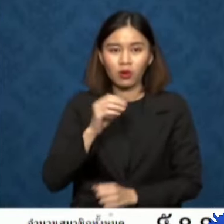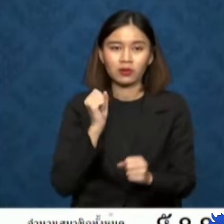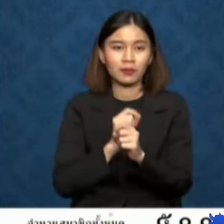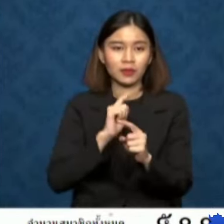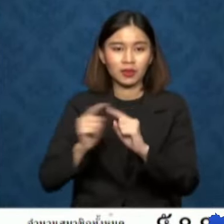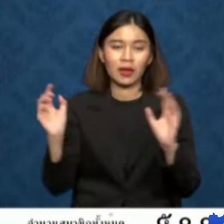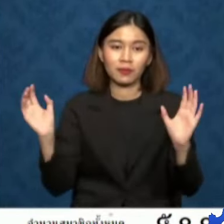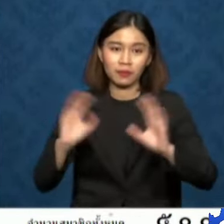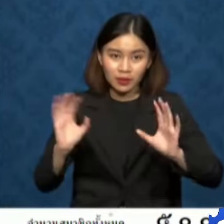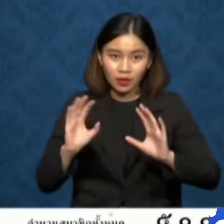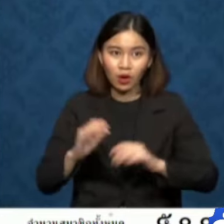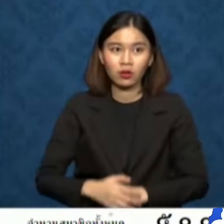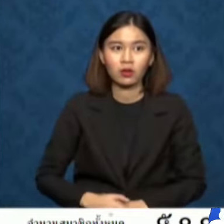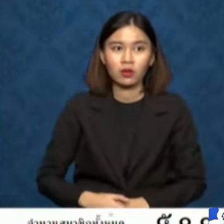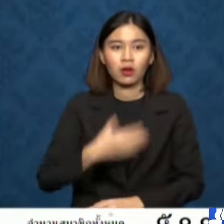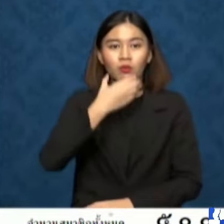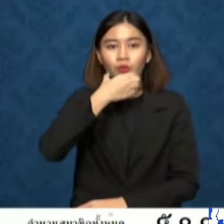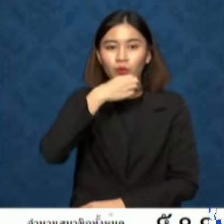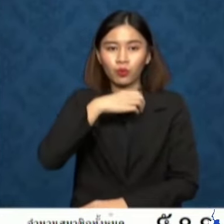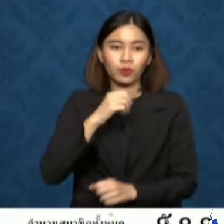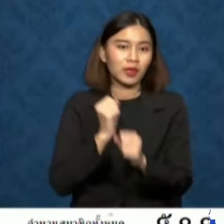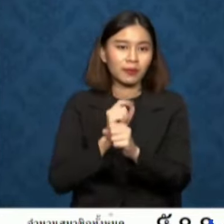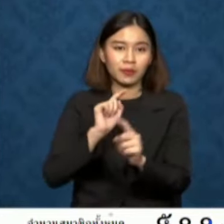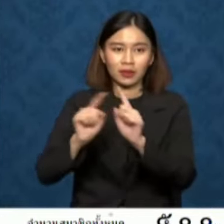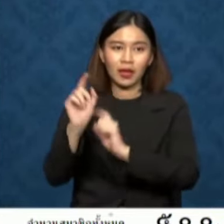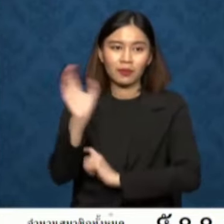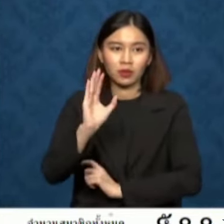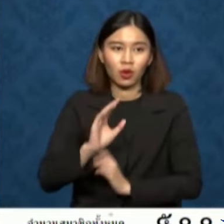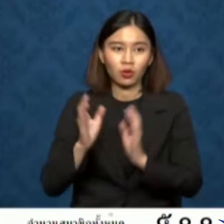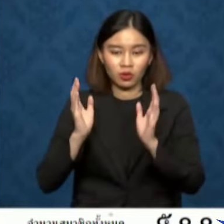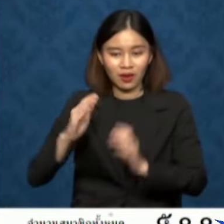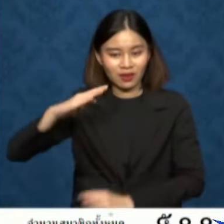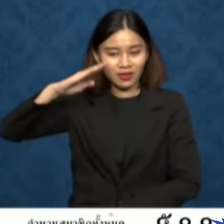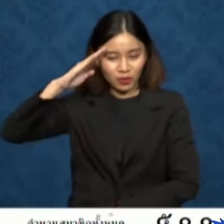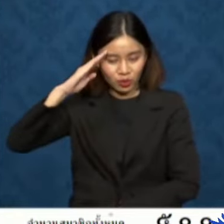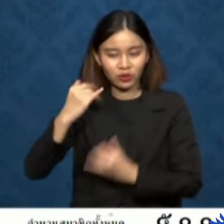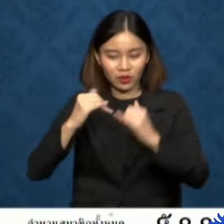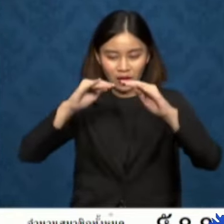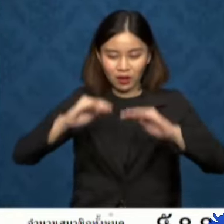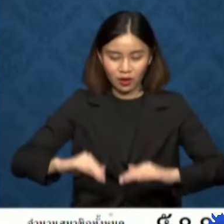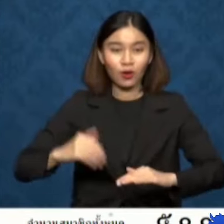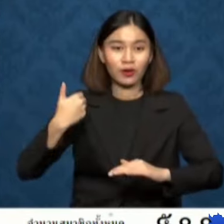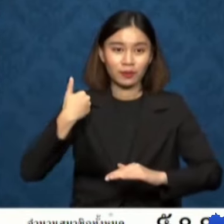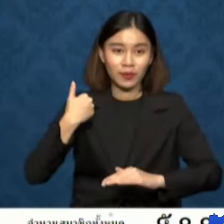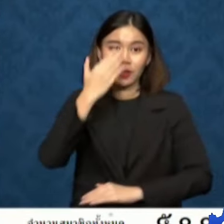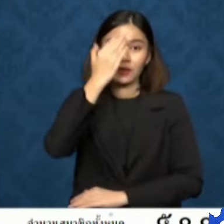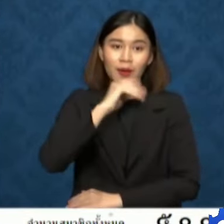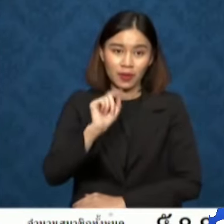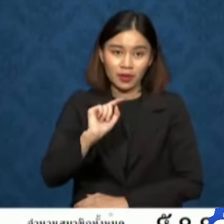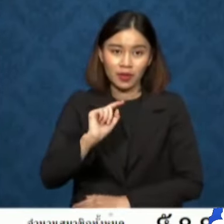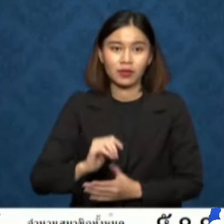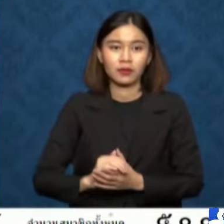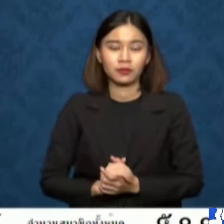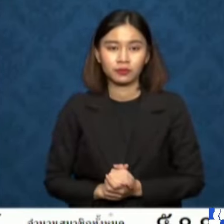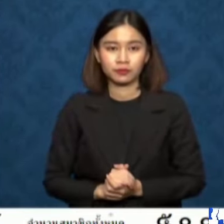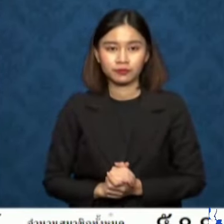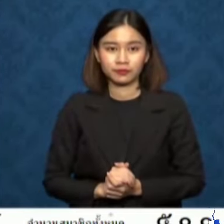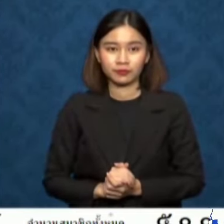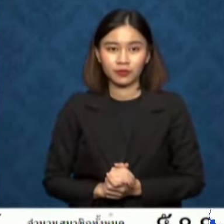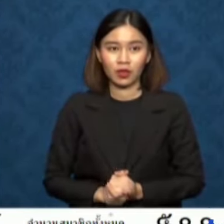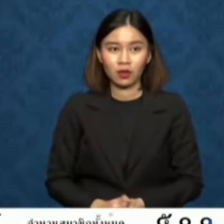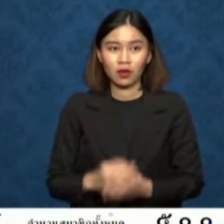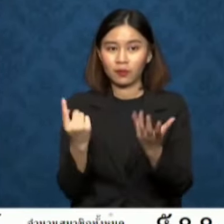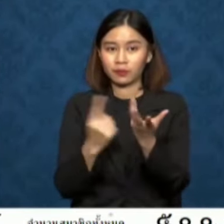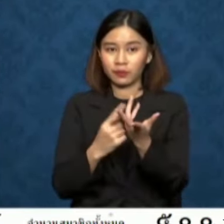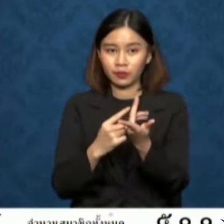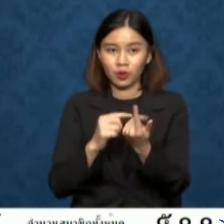อะไรครับนายสุทินไม่ต้องทำอะไรเลยจำนวนนายพลก็จะลดลงอยู่แล้วนะฮะเพราะอะไรรู้มั้ยฮะเรามาไล่